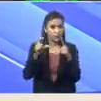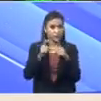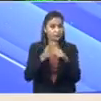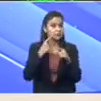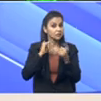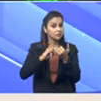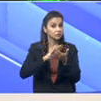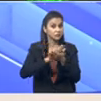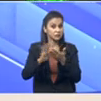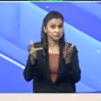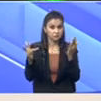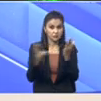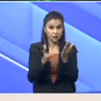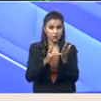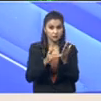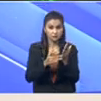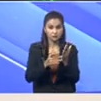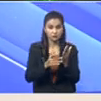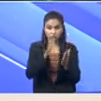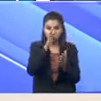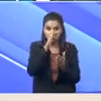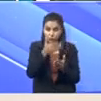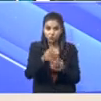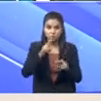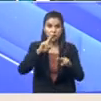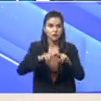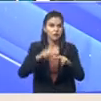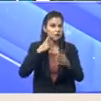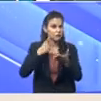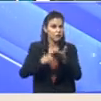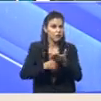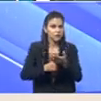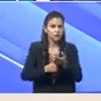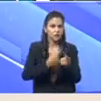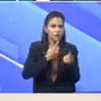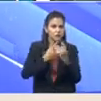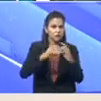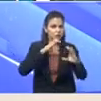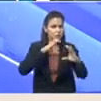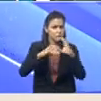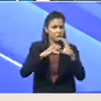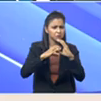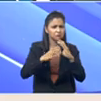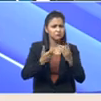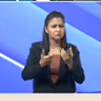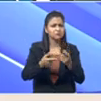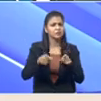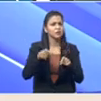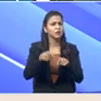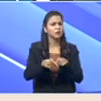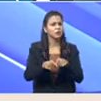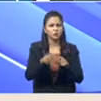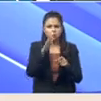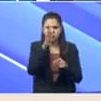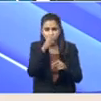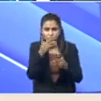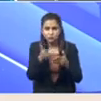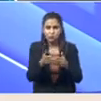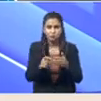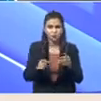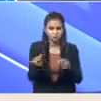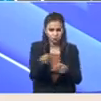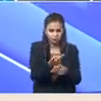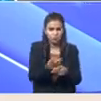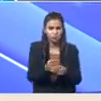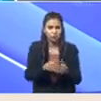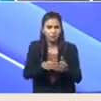के फरेब की है। ये बातचीत एक पीड़ित और फ्रॉड करने वाले के बीच